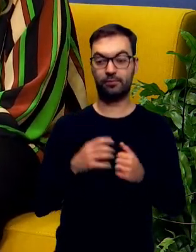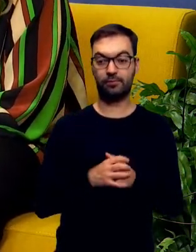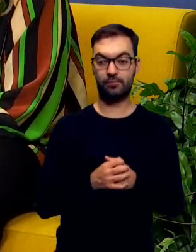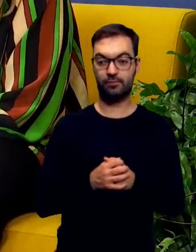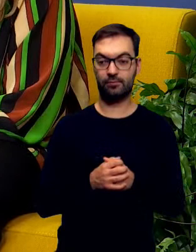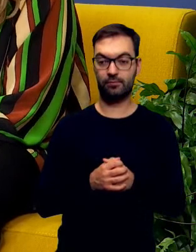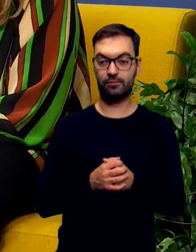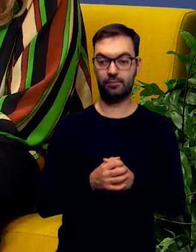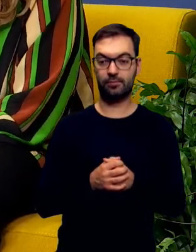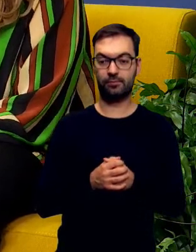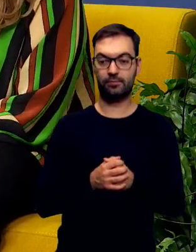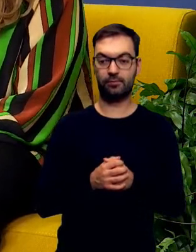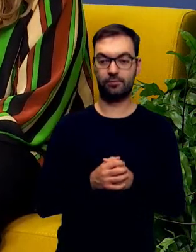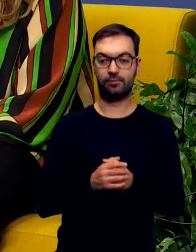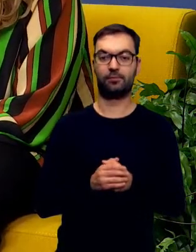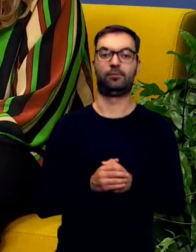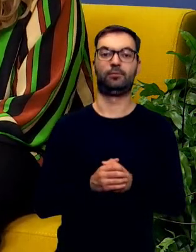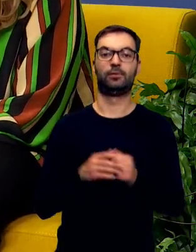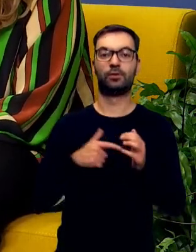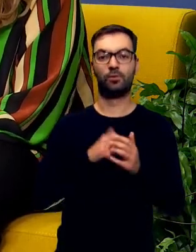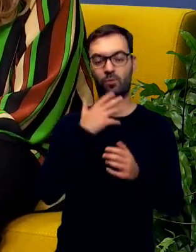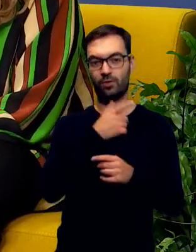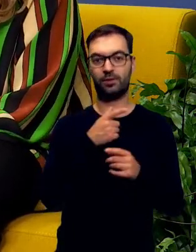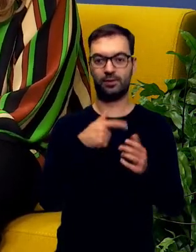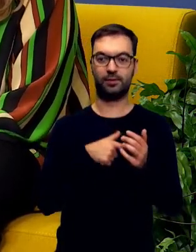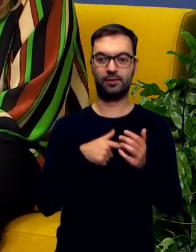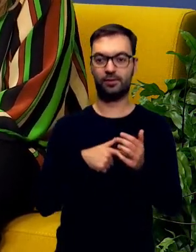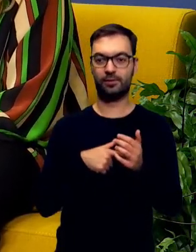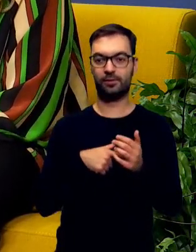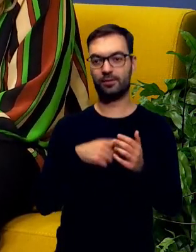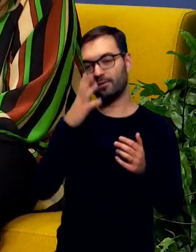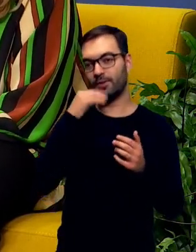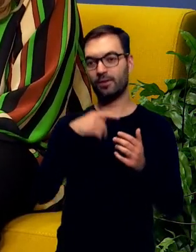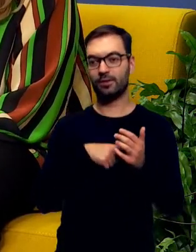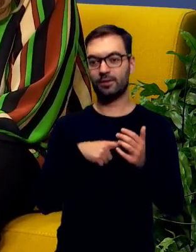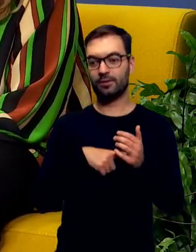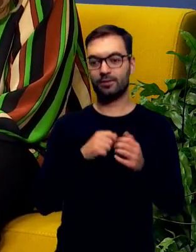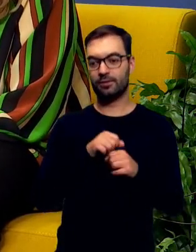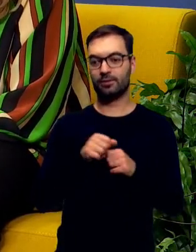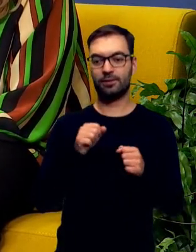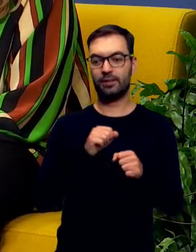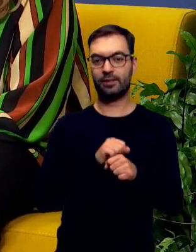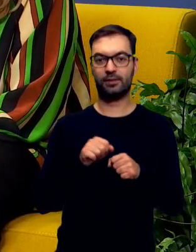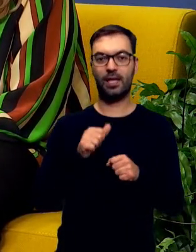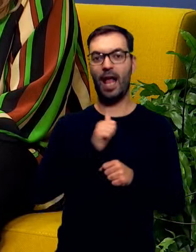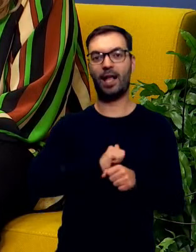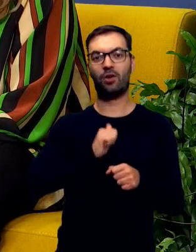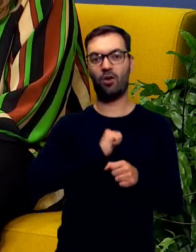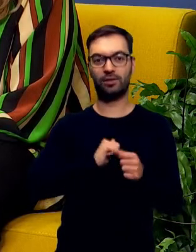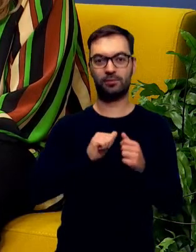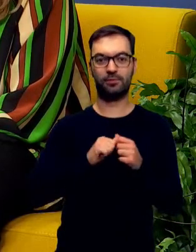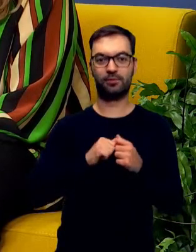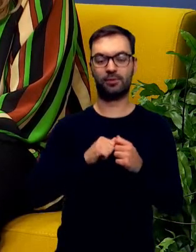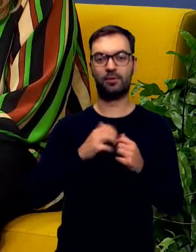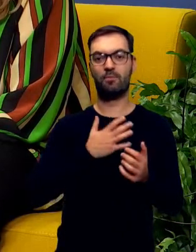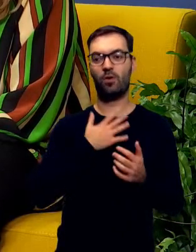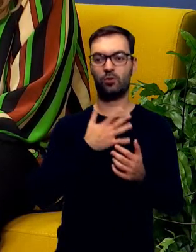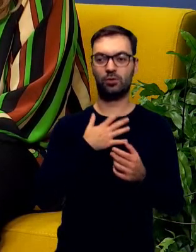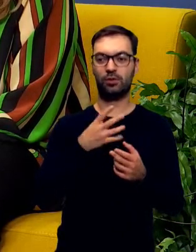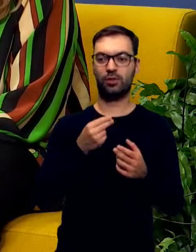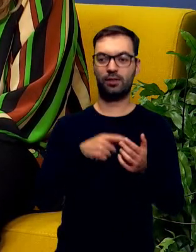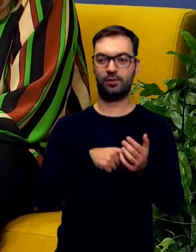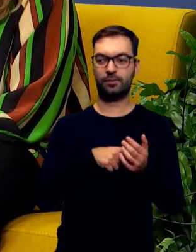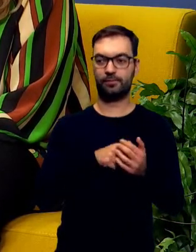znaczy, że z jednej strony, bo to, co ty mówisz, to zakłada jakiś rodzaj egoizmu, takie poczucie,